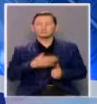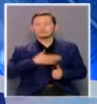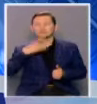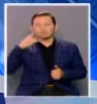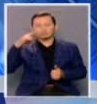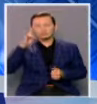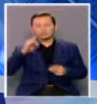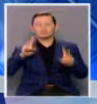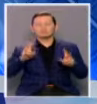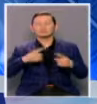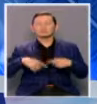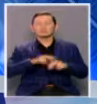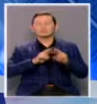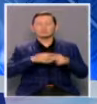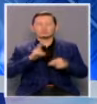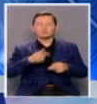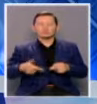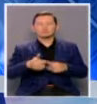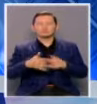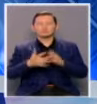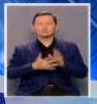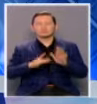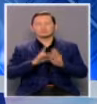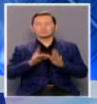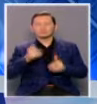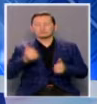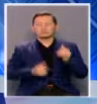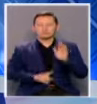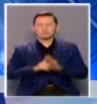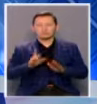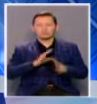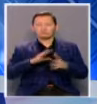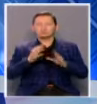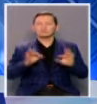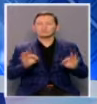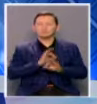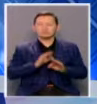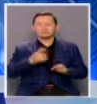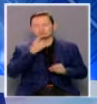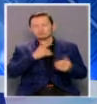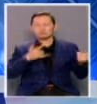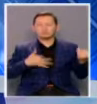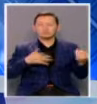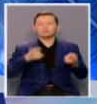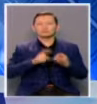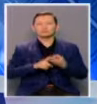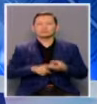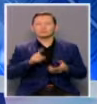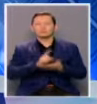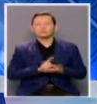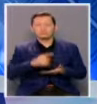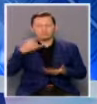Мен қазақпын халықаралық мега жобасының Атырау облысындағы іріктеу кезеңі басталды. Дәстүрлі ән, жыр, ұлтты өнерді насихаттауға бағытталған